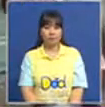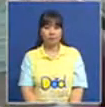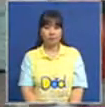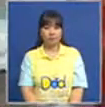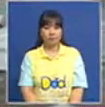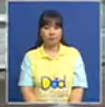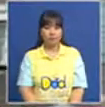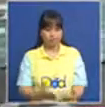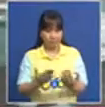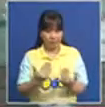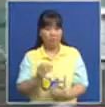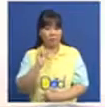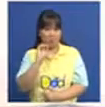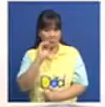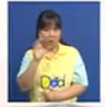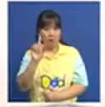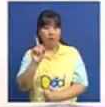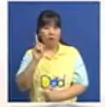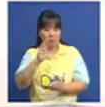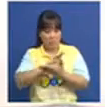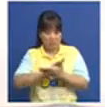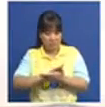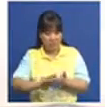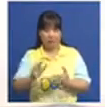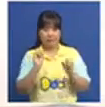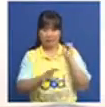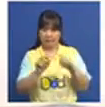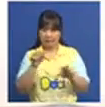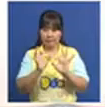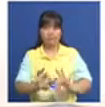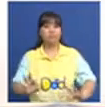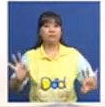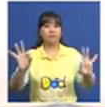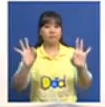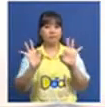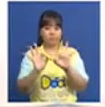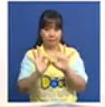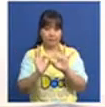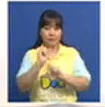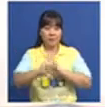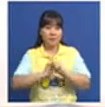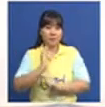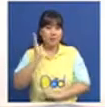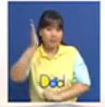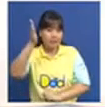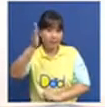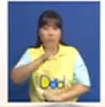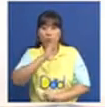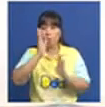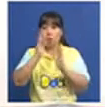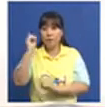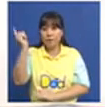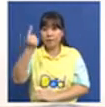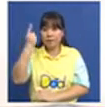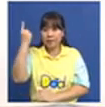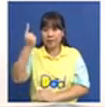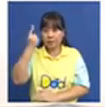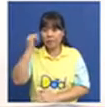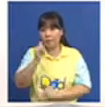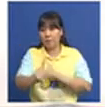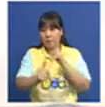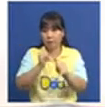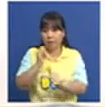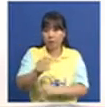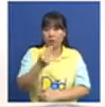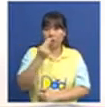ต้องบอกเลยนะคะว่าเรื่องของความสะอาดนั้นเป็นเรื่องที่สำคัญอย่างยิ่งค่ะซึ่งในปีหน้านะคะหากนักท่องเที่ยวเดินทางมาเที่ยวดูบั้งไฟ